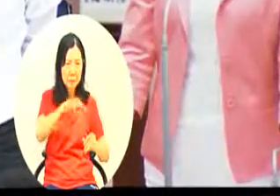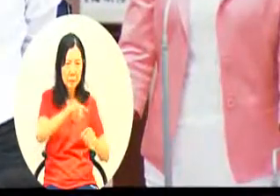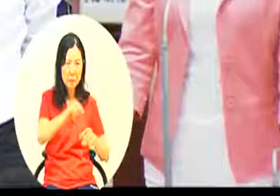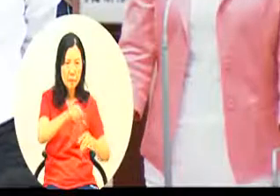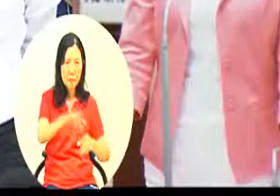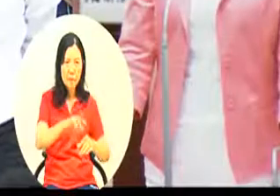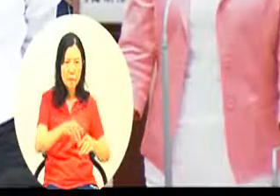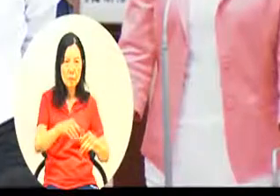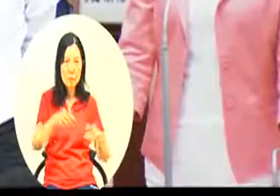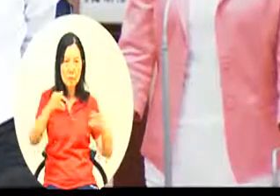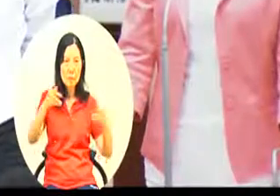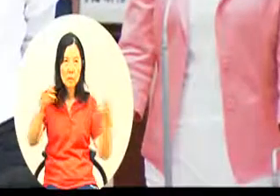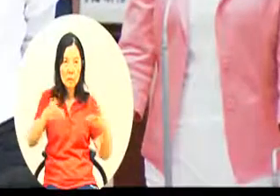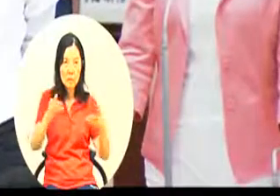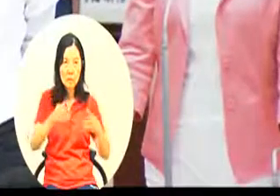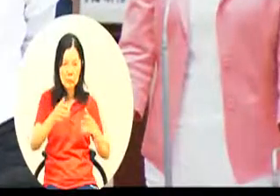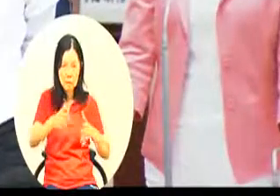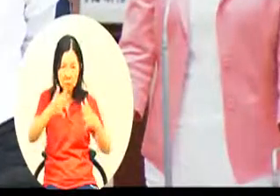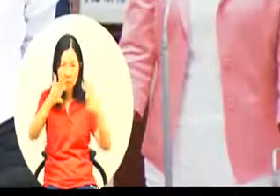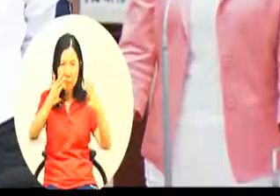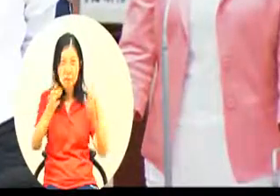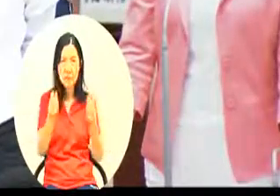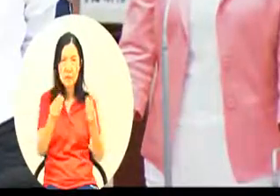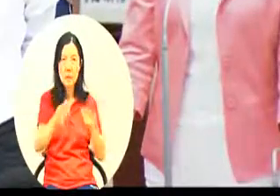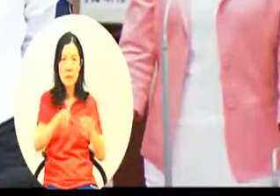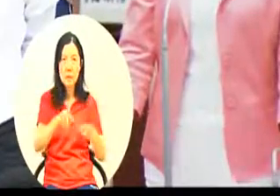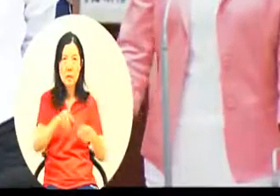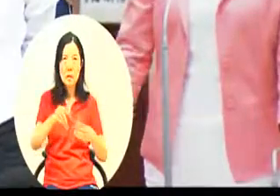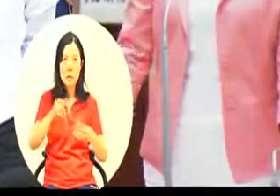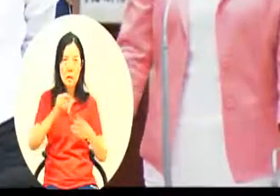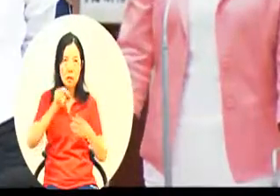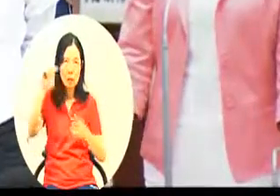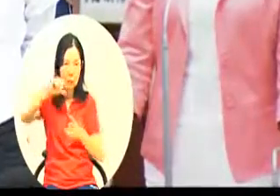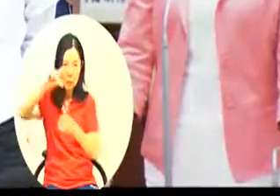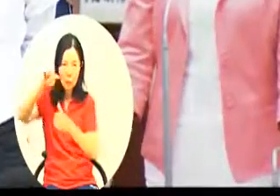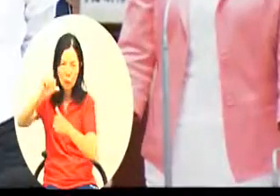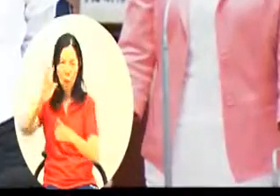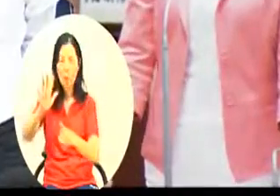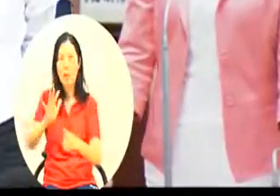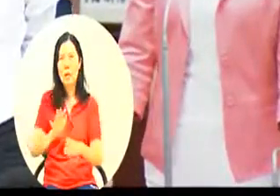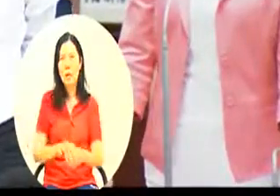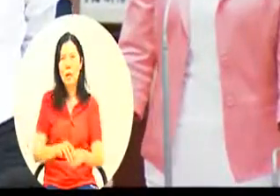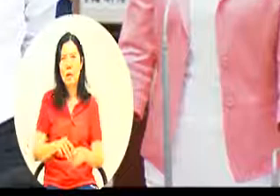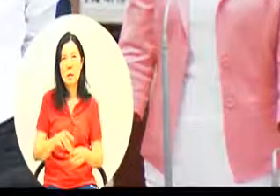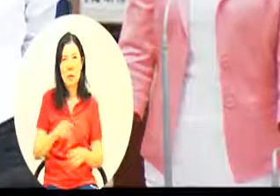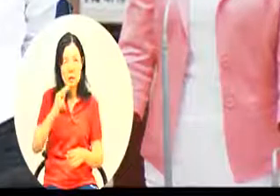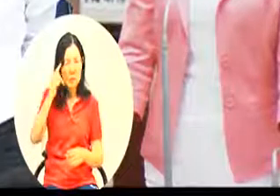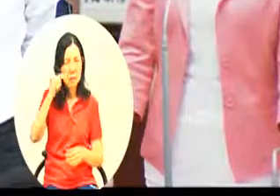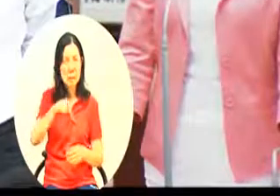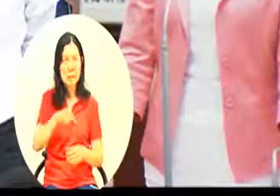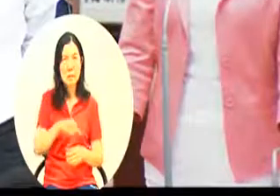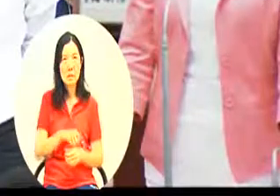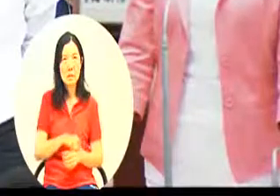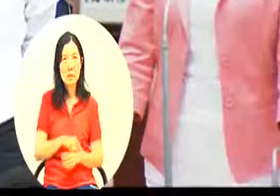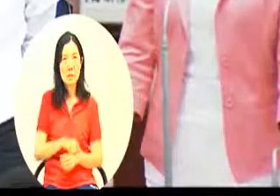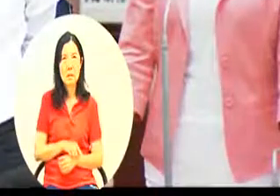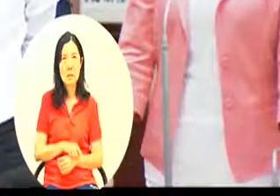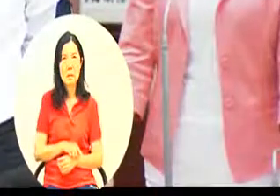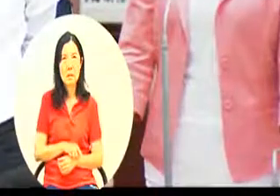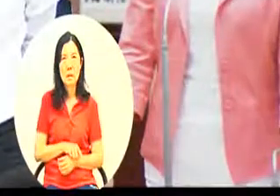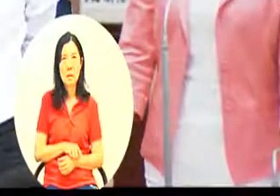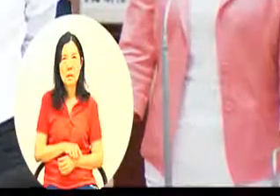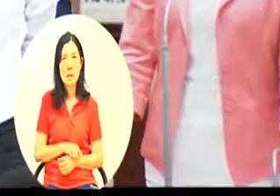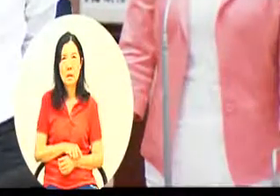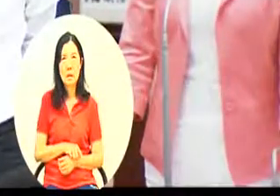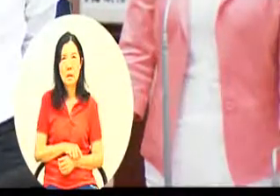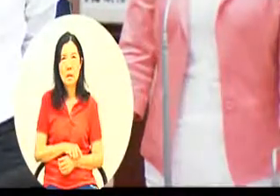他没去什么回。那他们一直接到这个我们的罚款了，一直采罚，你真的是觉得他们真的是刚刚请问